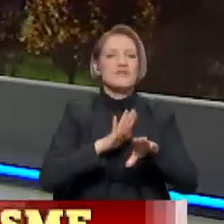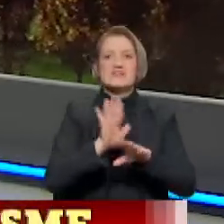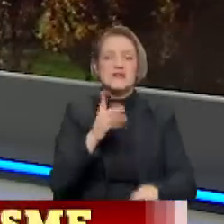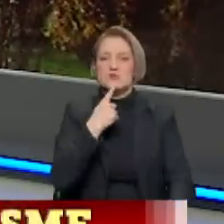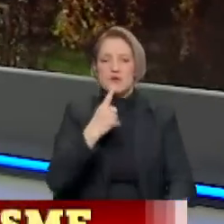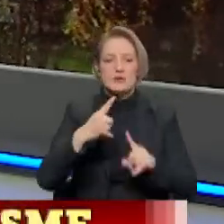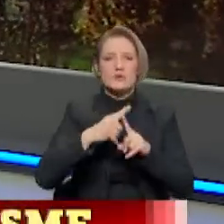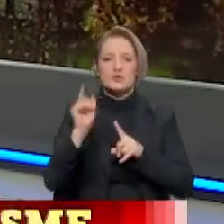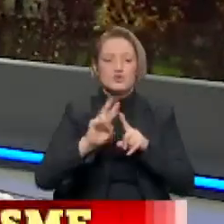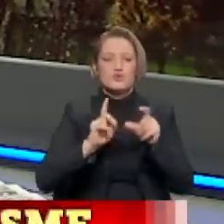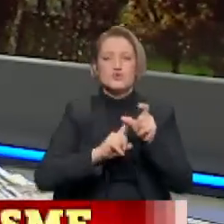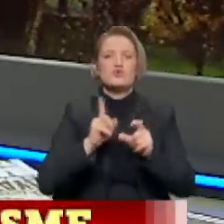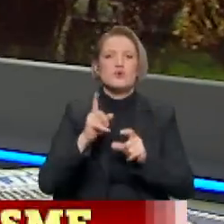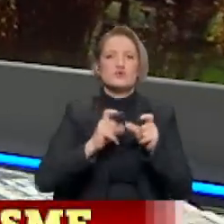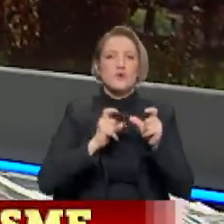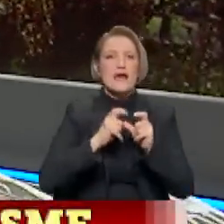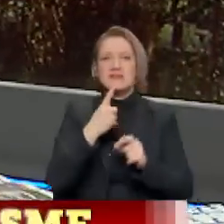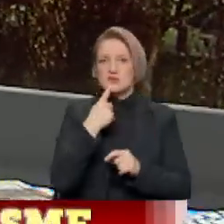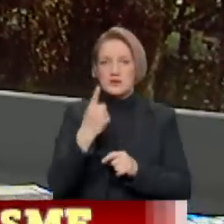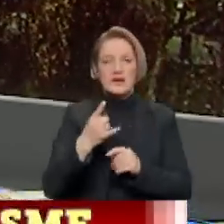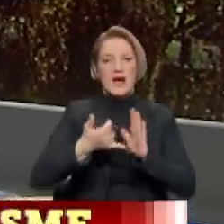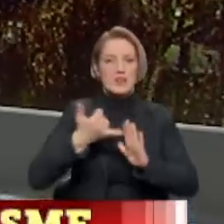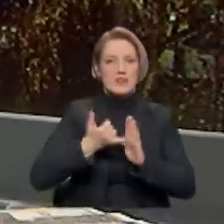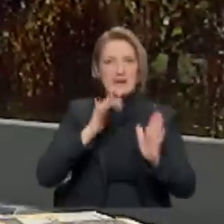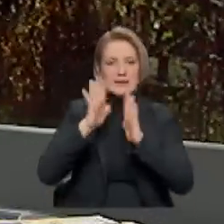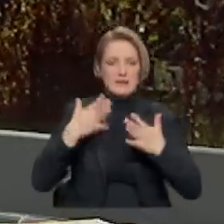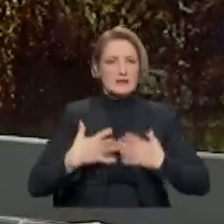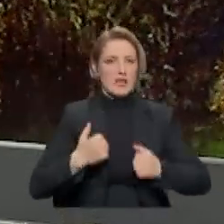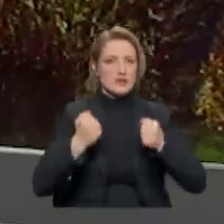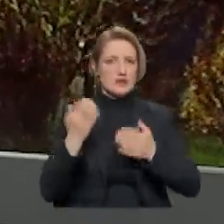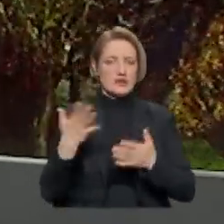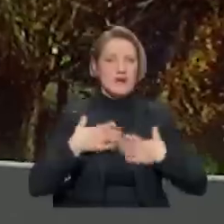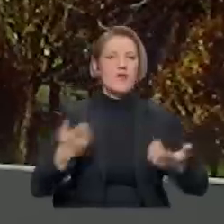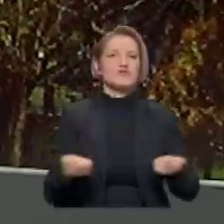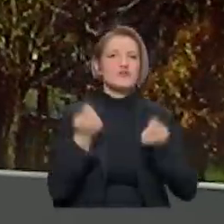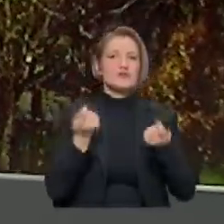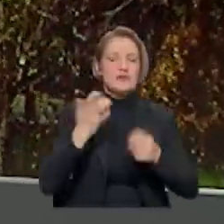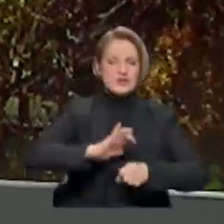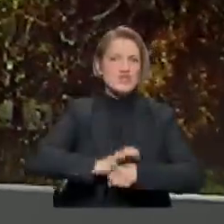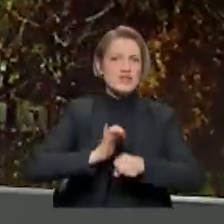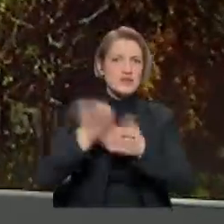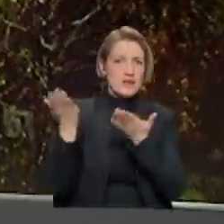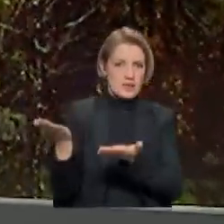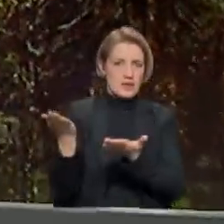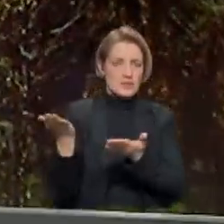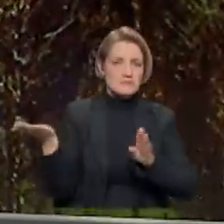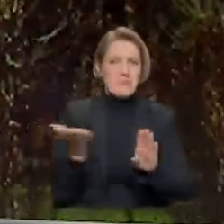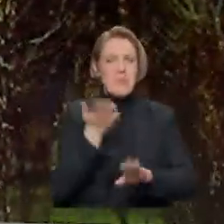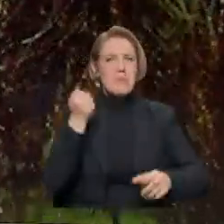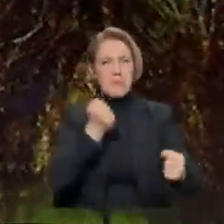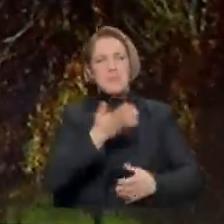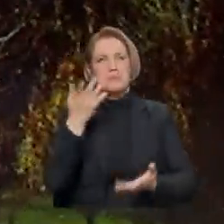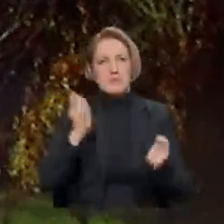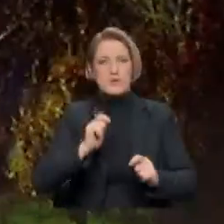söyledi? Tunç Soyer ne söyledi? Yalnız bir Gaziantep'e gidelim. Sağlıkçılar, sağlık çalışanları şiddete uğruyorlar biliyorsunuz ve biz de bunu zaman